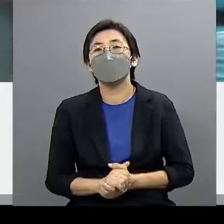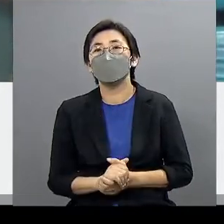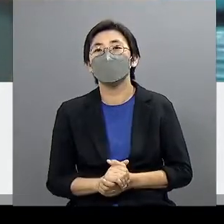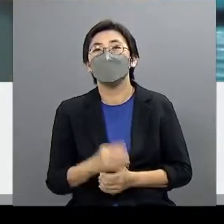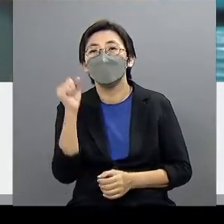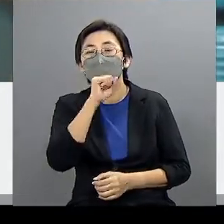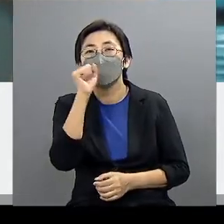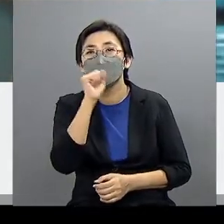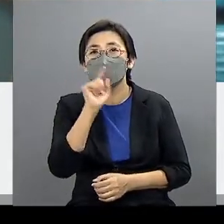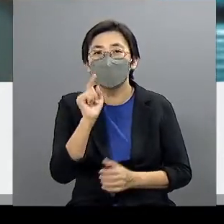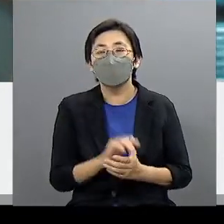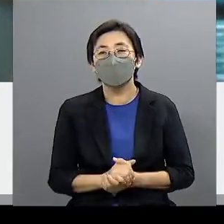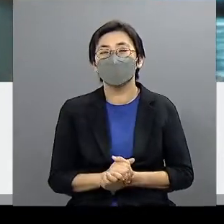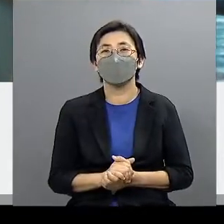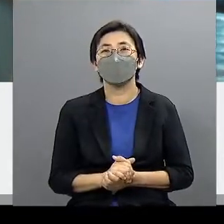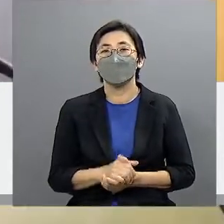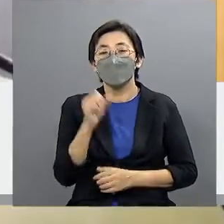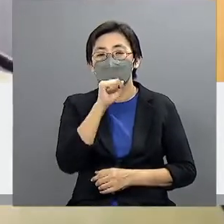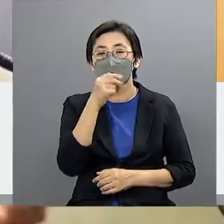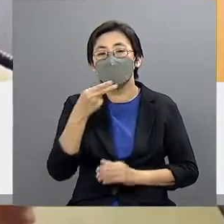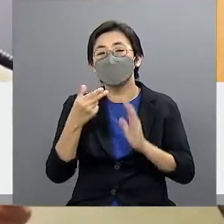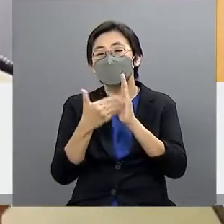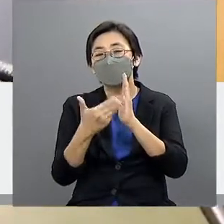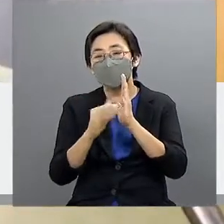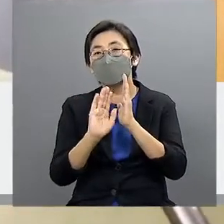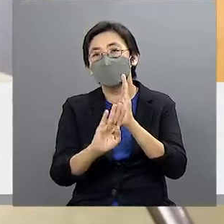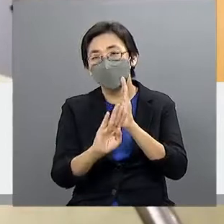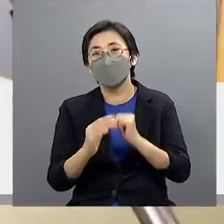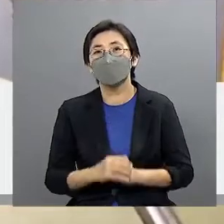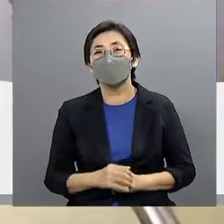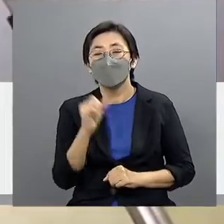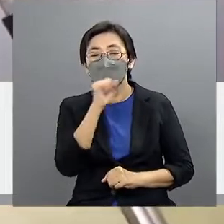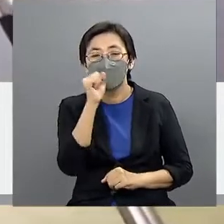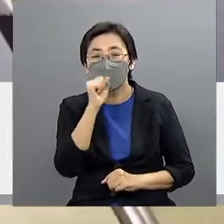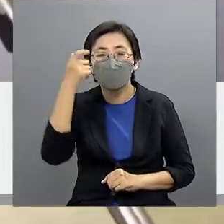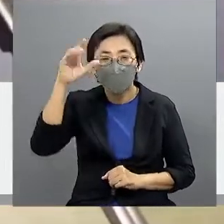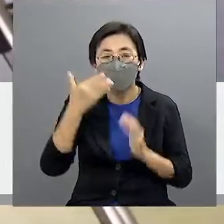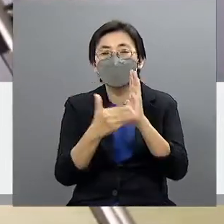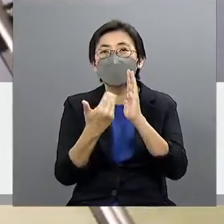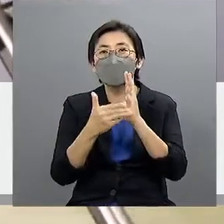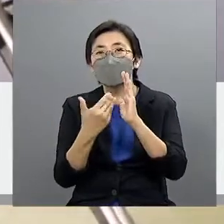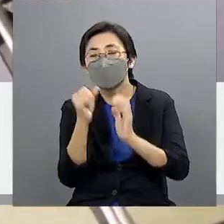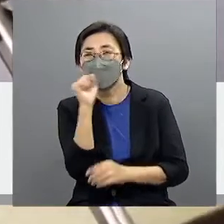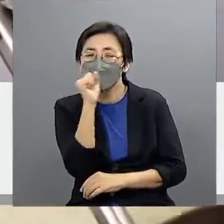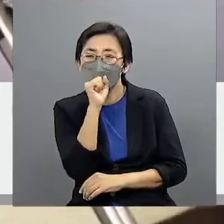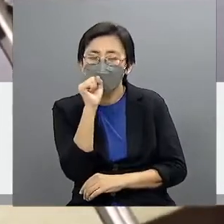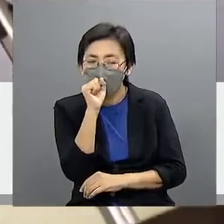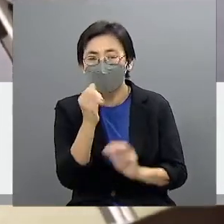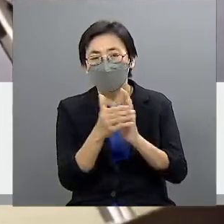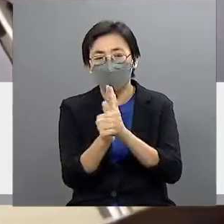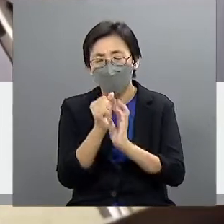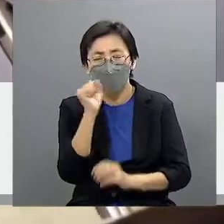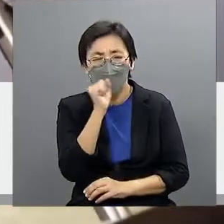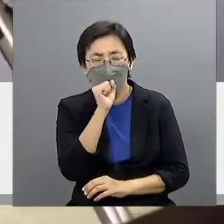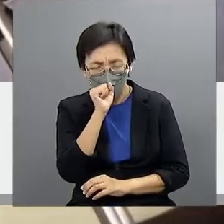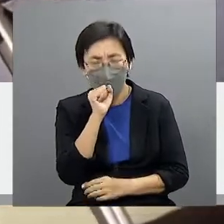ามื้ออื่นอ้ายสิตื่นพร้อมไผค่ะเพลงลูกทุ่งอีสานแนวร็อกนะคะซึ่งแม้จะเป็นอีกแนวเพลงที่ถนัดแล้วก็ร้องได้เข้าปากแต่ความยาก